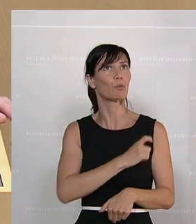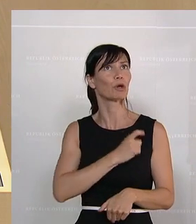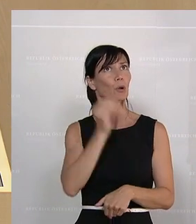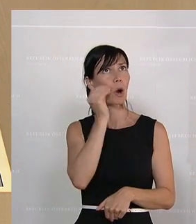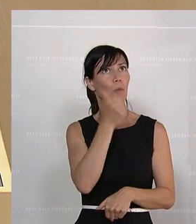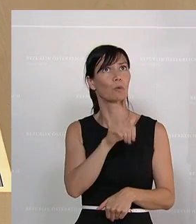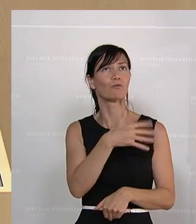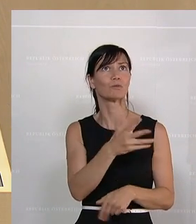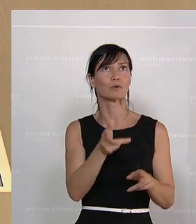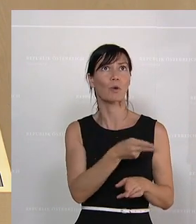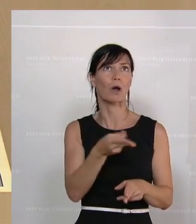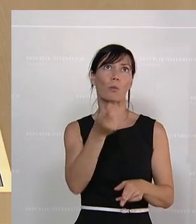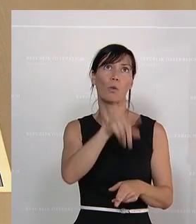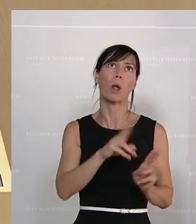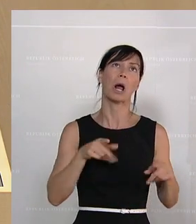kann